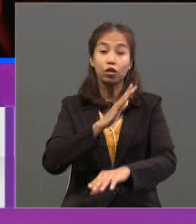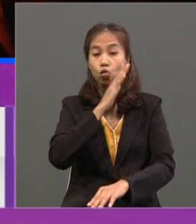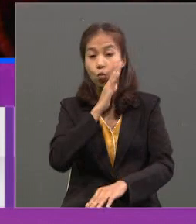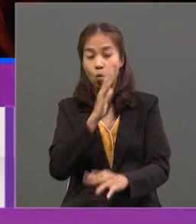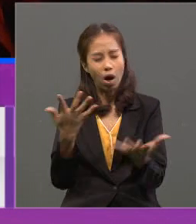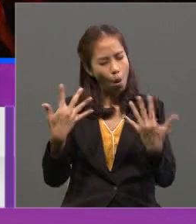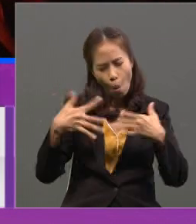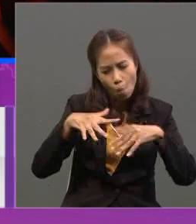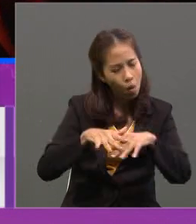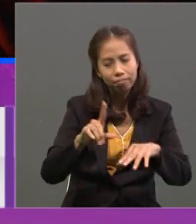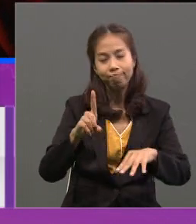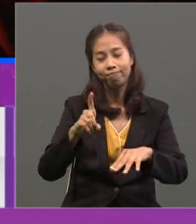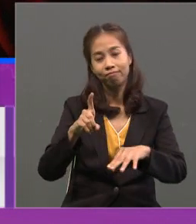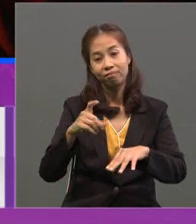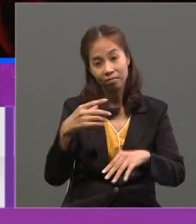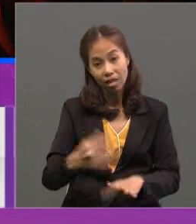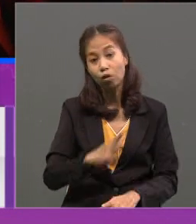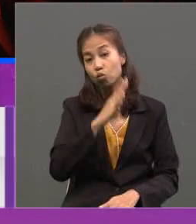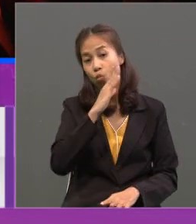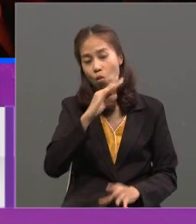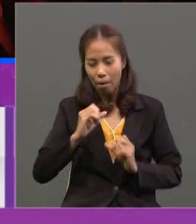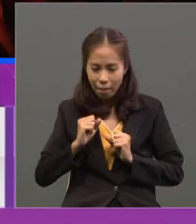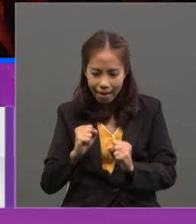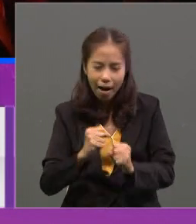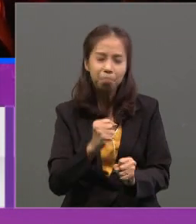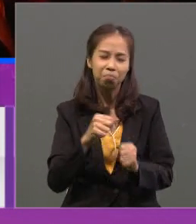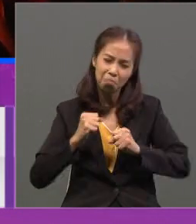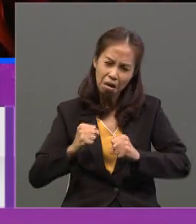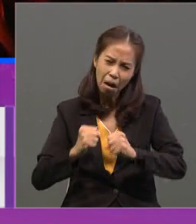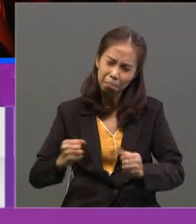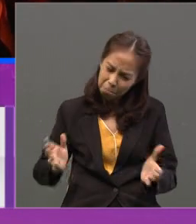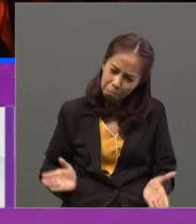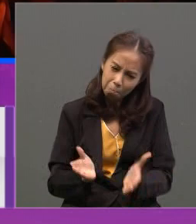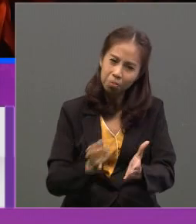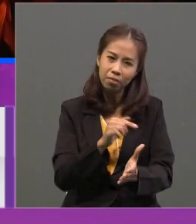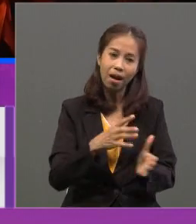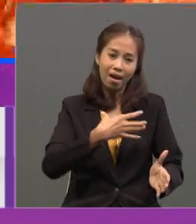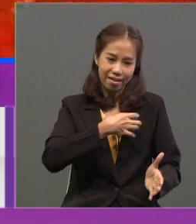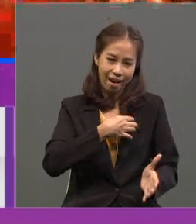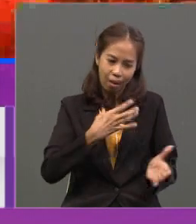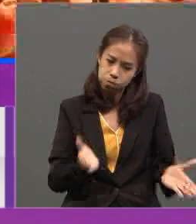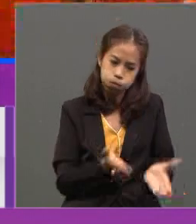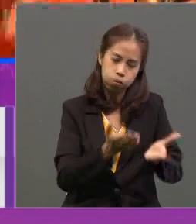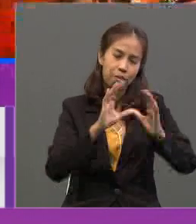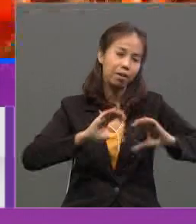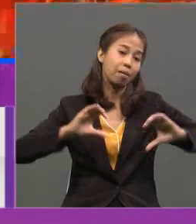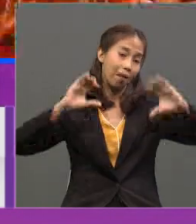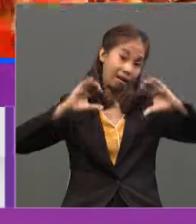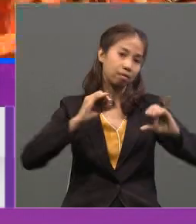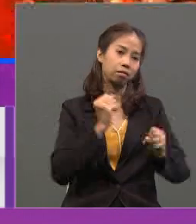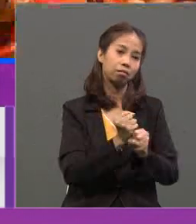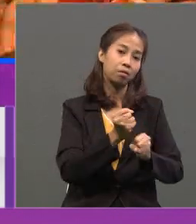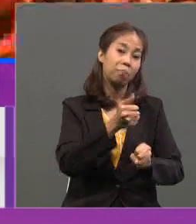้ ถึงจะพยายามไปบิดมาฐานการด้วยการทจะทำใหจัตรฐบาลได้ ที่สุดมจะไปไม่ได